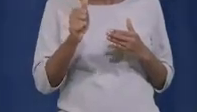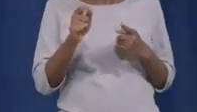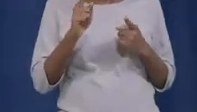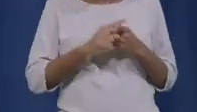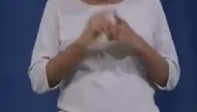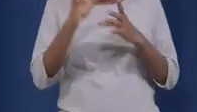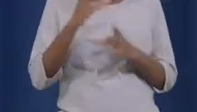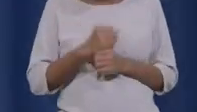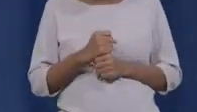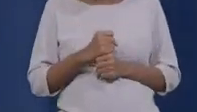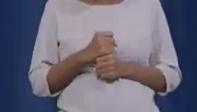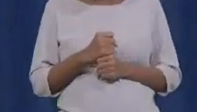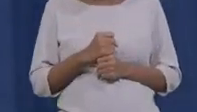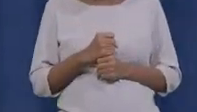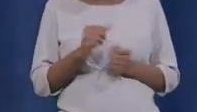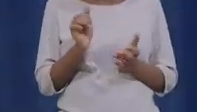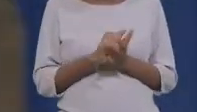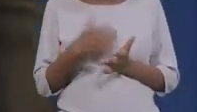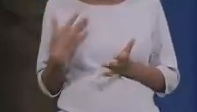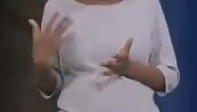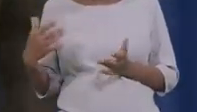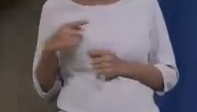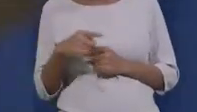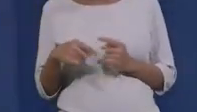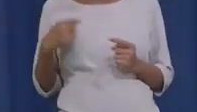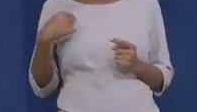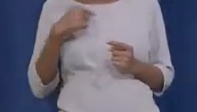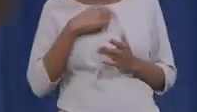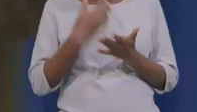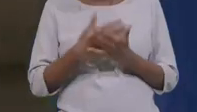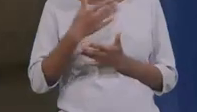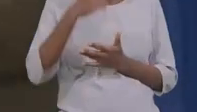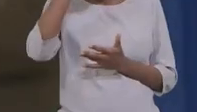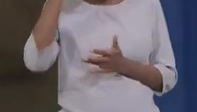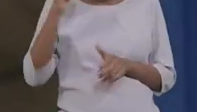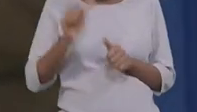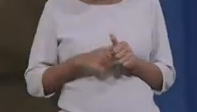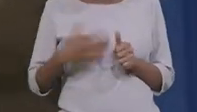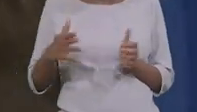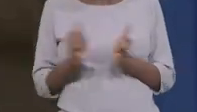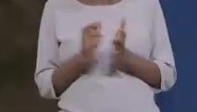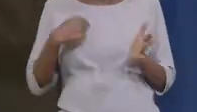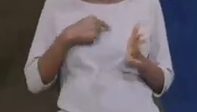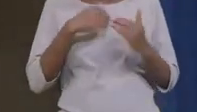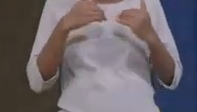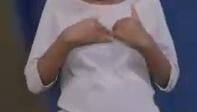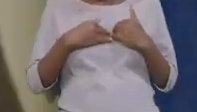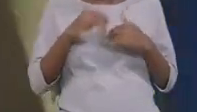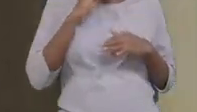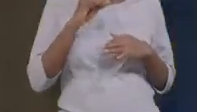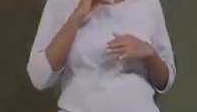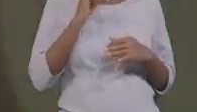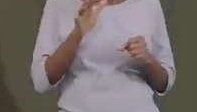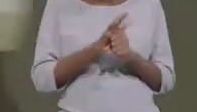donnez pour obtenir cette chose. Nous acquérons parce que tout ce que nous avons